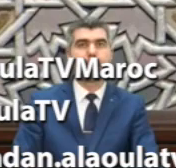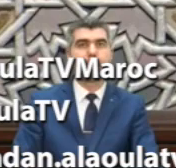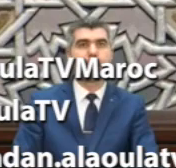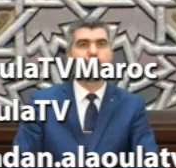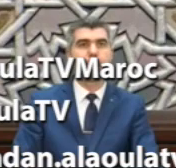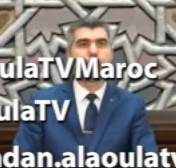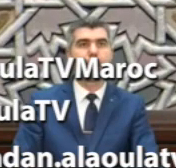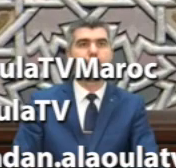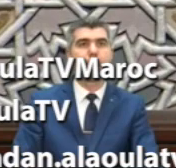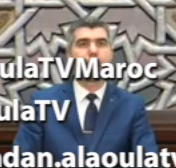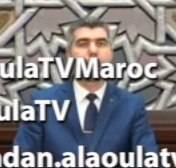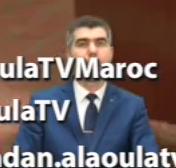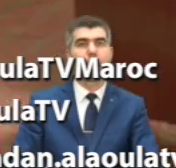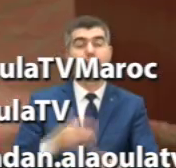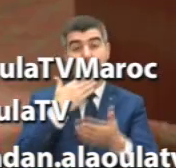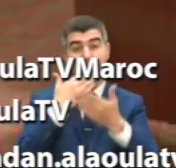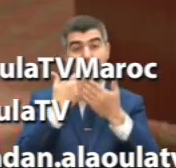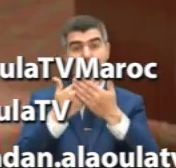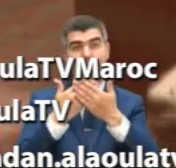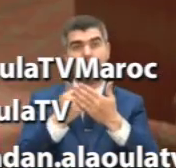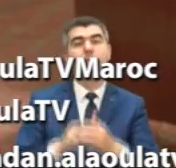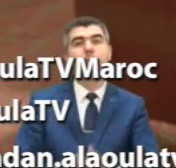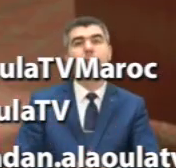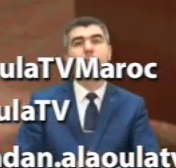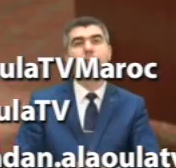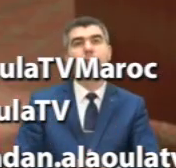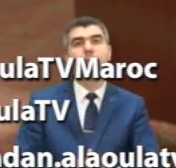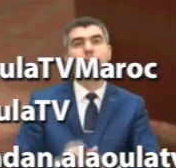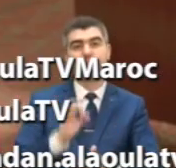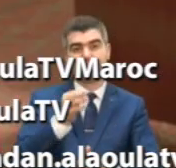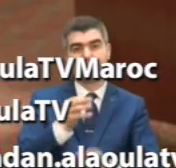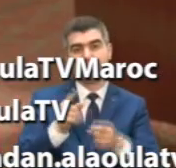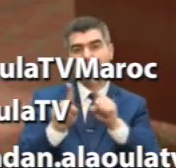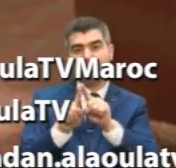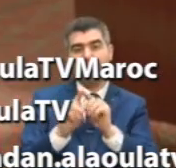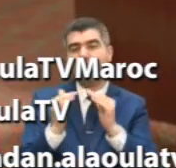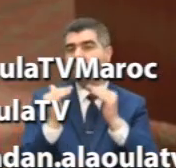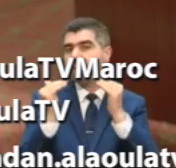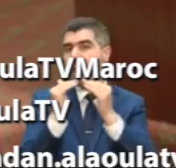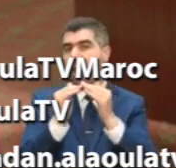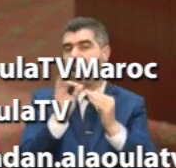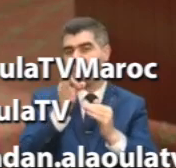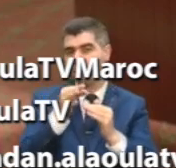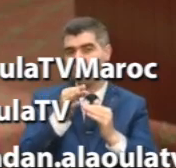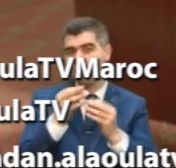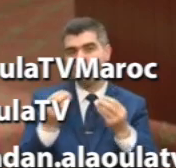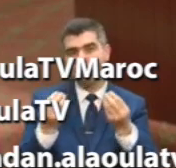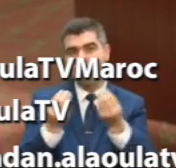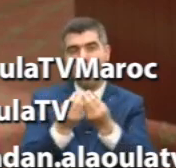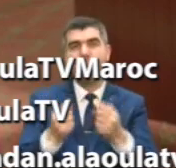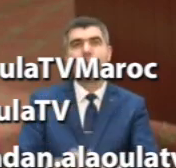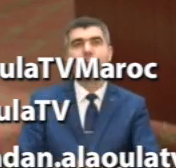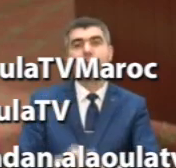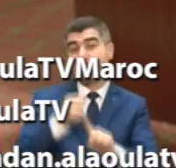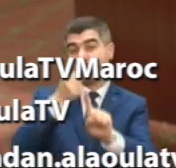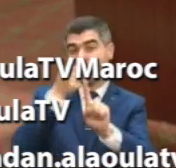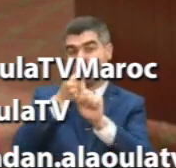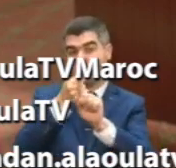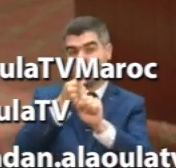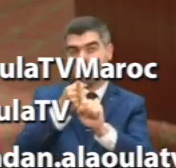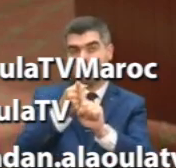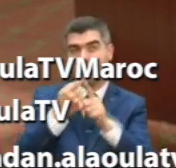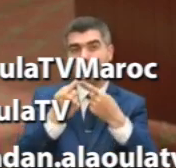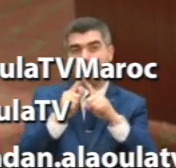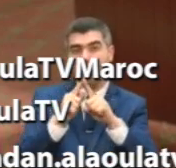شكرا الفريق وشكرا السيدة نائبة، نتفق معك تماما. إذن المشهودات اللي تبدلت مكنتنا